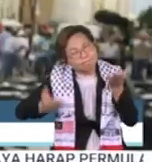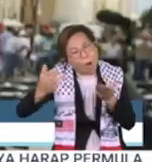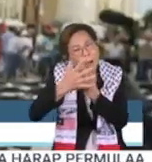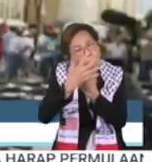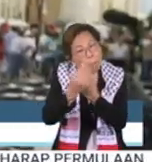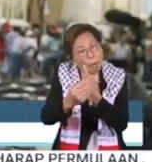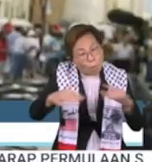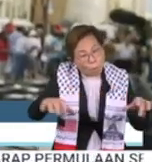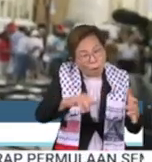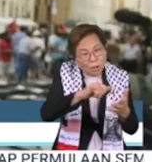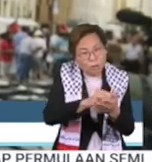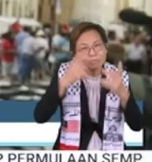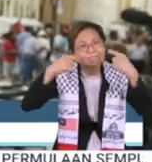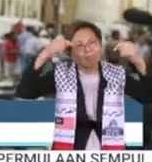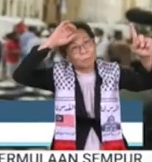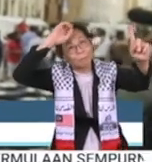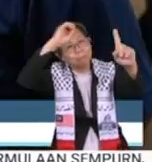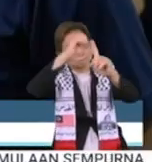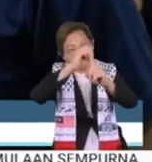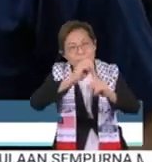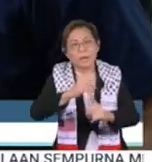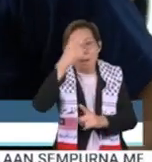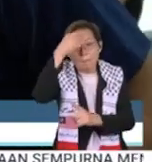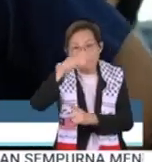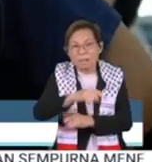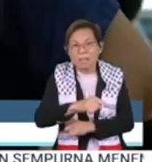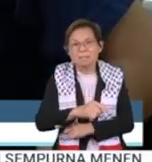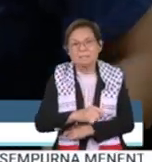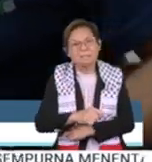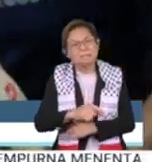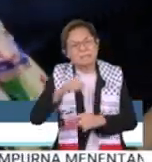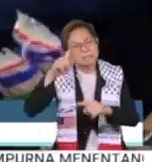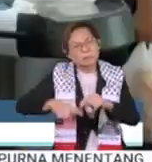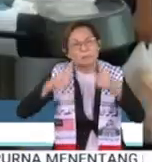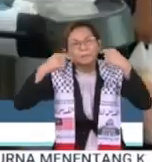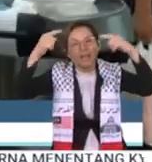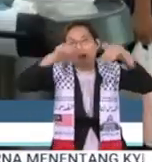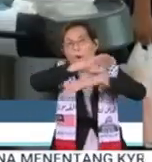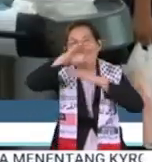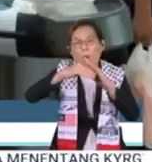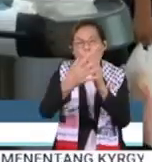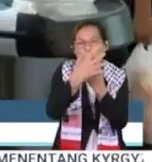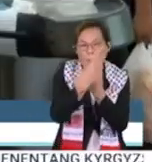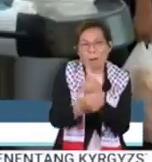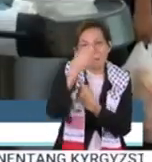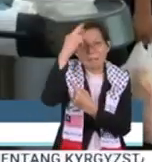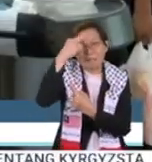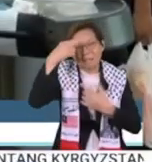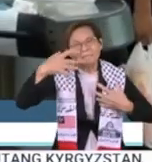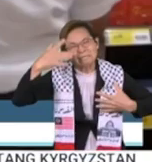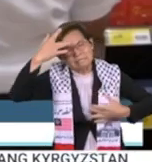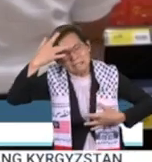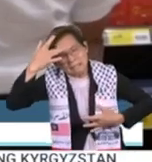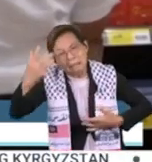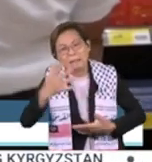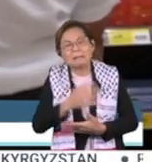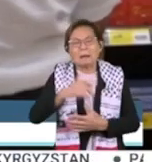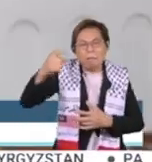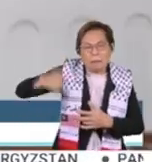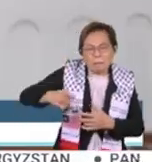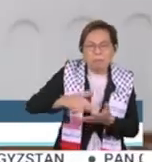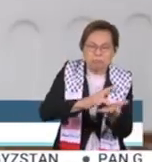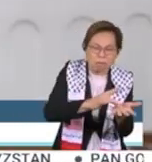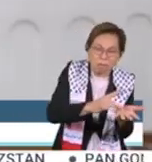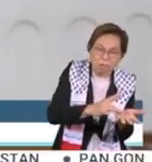boikot yang dilaksana mencapai matlamat. Bagi yang tidak mampu menjayakan keseluruhan boikot atas faktor kesihatan dan